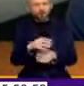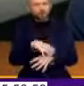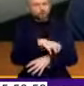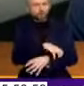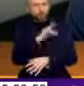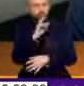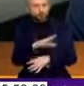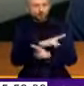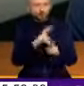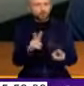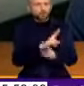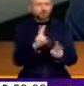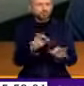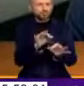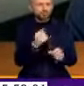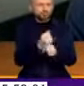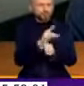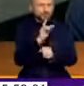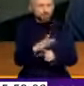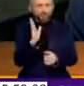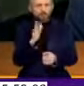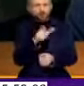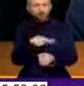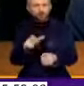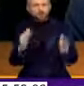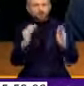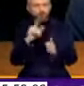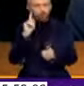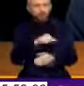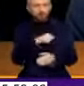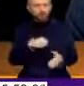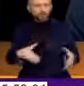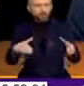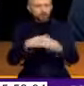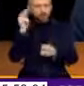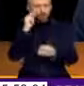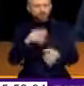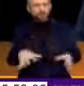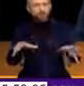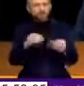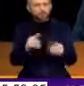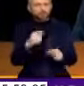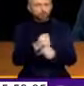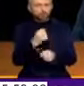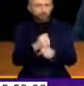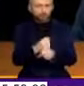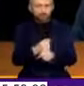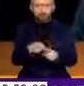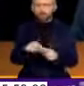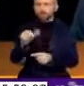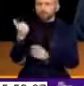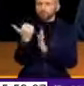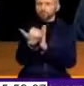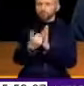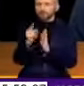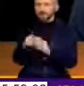буде. Ніхто ні закон нічого робити не буде. Мешканці будинку вміють самоорганізуватися і навчитися спільно щось робити. Це перший пункт іншого